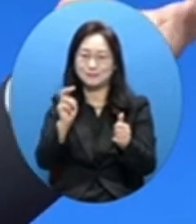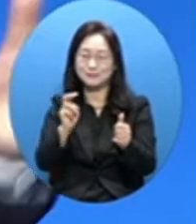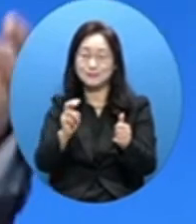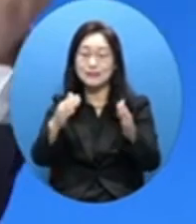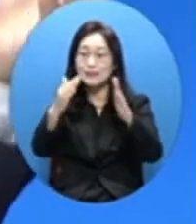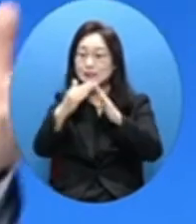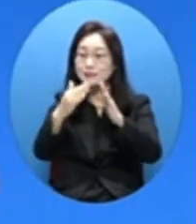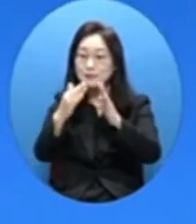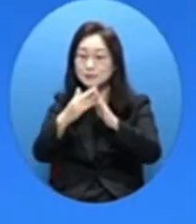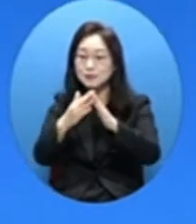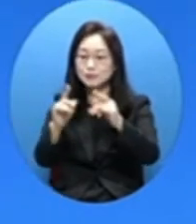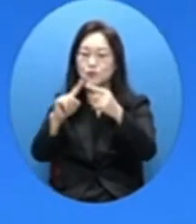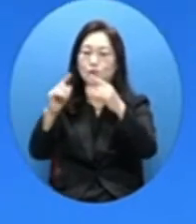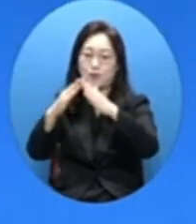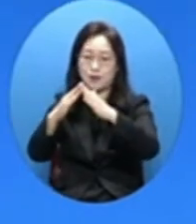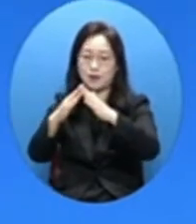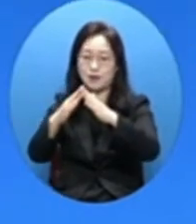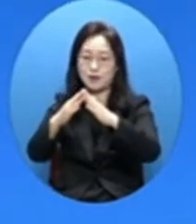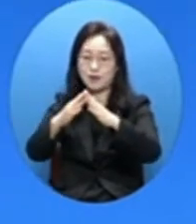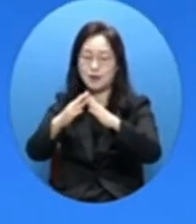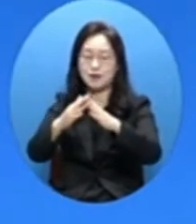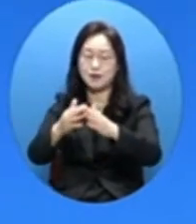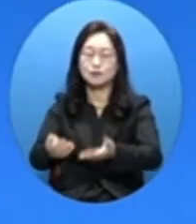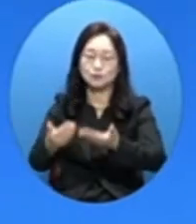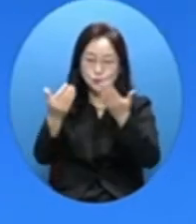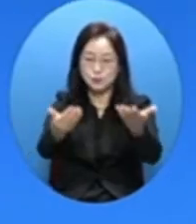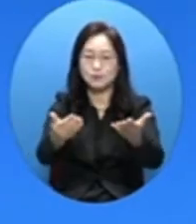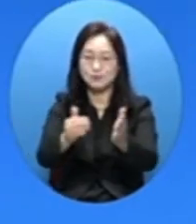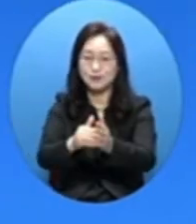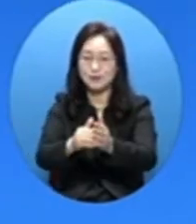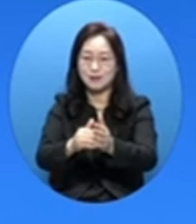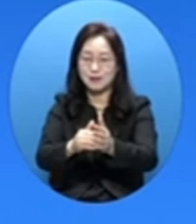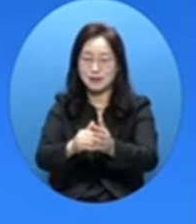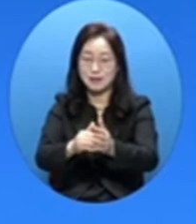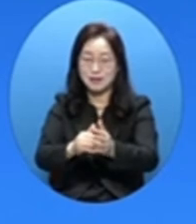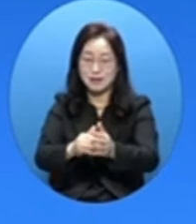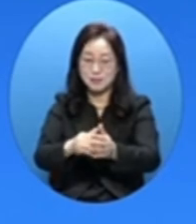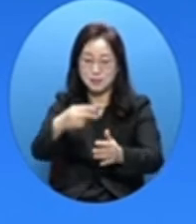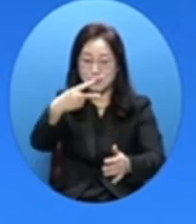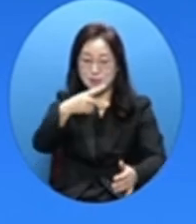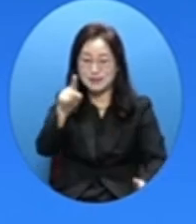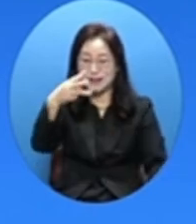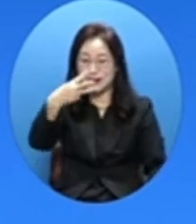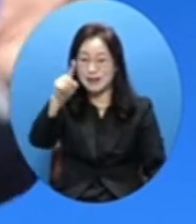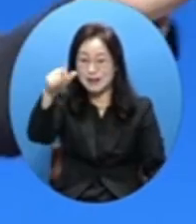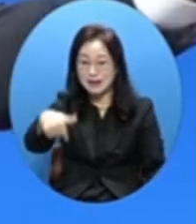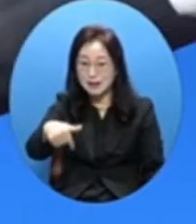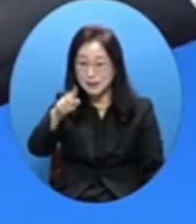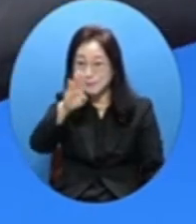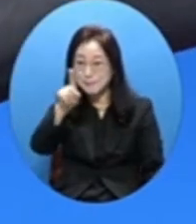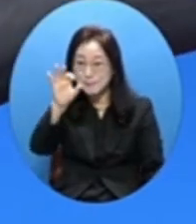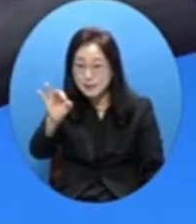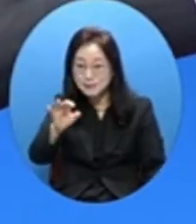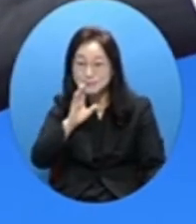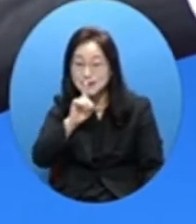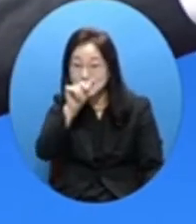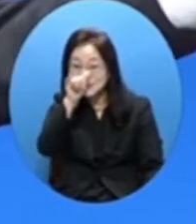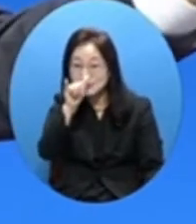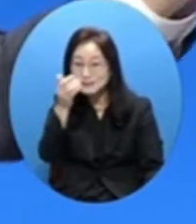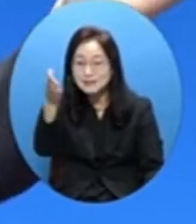집을 교회로 내놓았습니다. 성경에 다락방으로 되어 있지만은 2층에